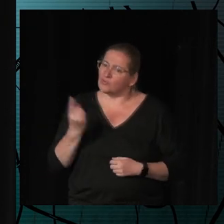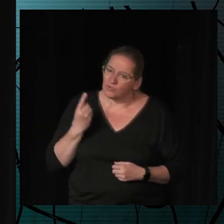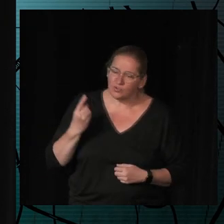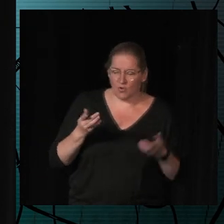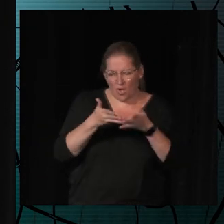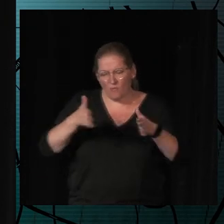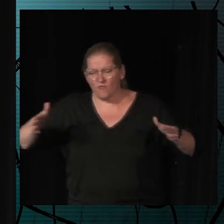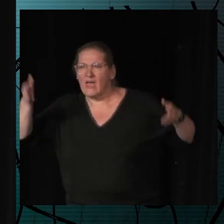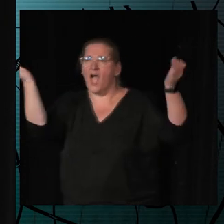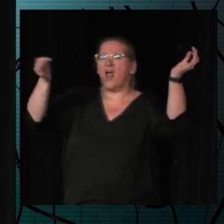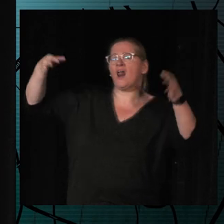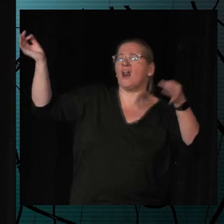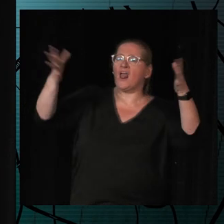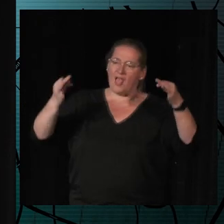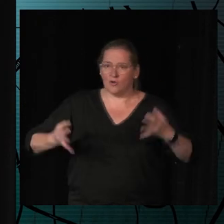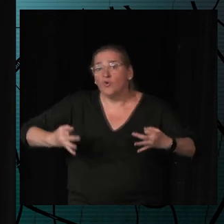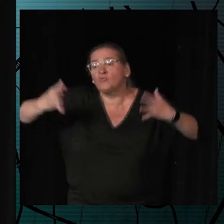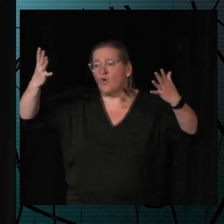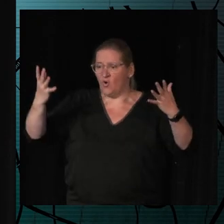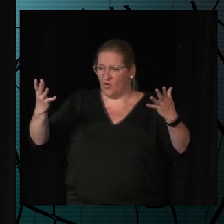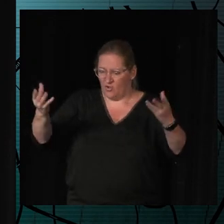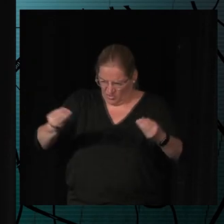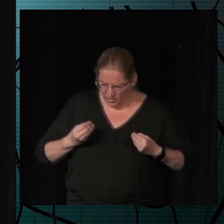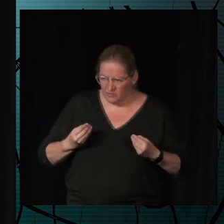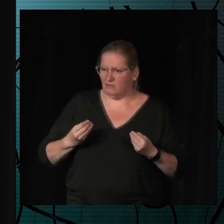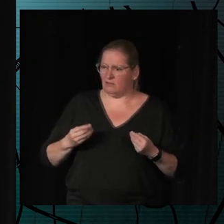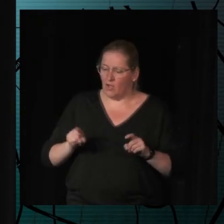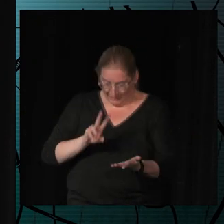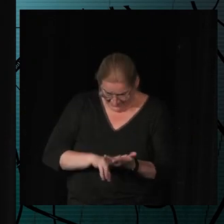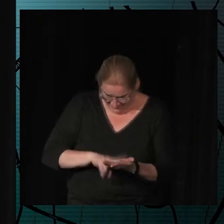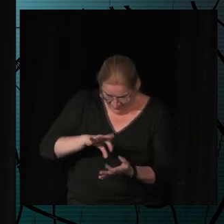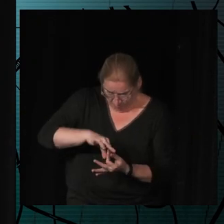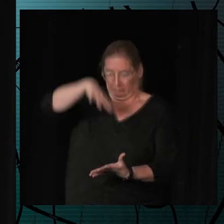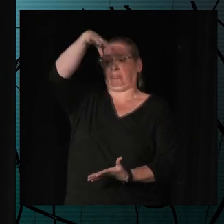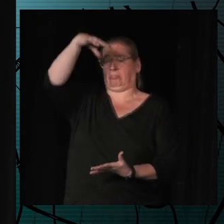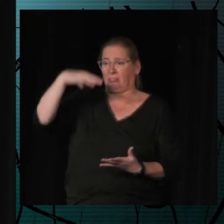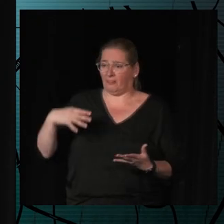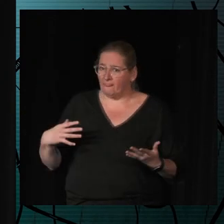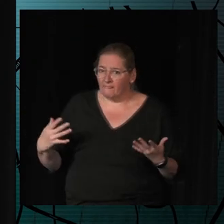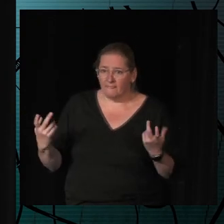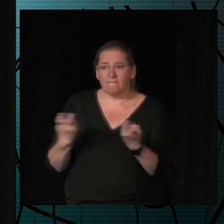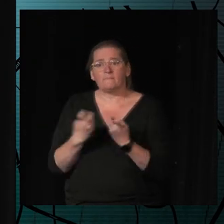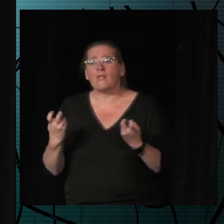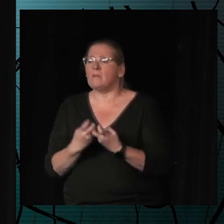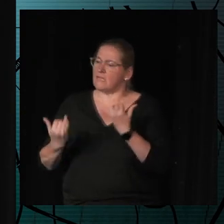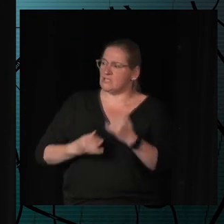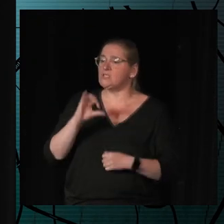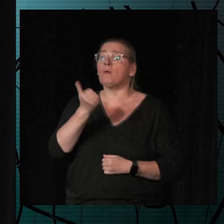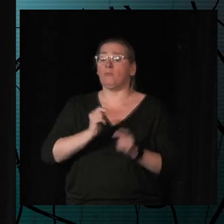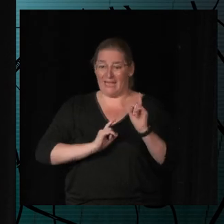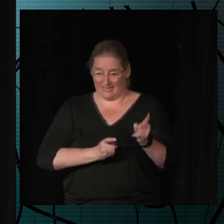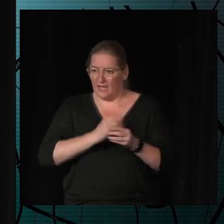fantasmé euh mais sans encrage territorial réel comme je sais pas moi par exemple Londres post Première Guerre mondiale de de